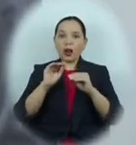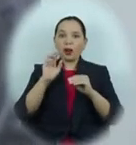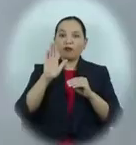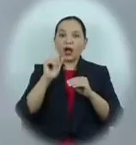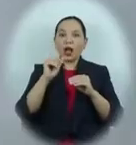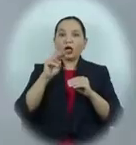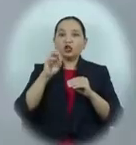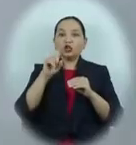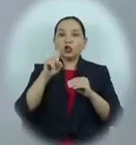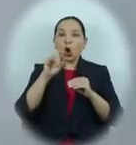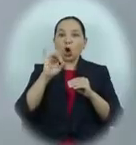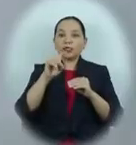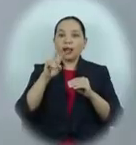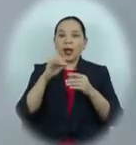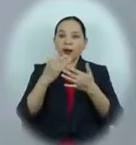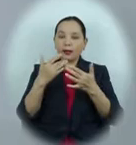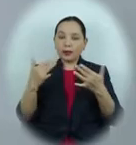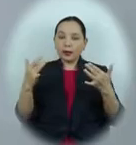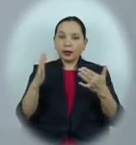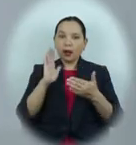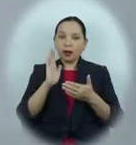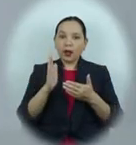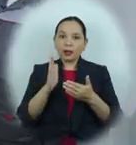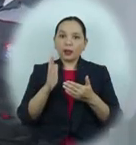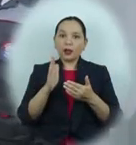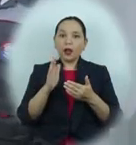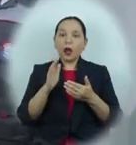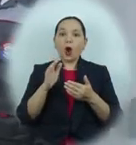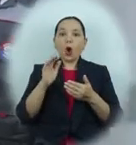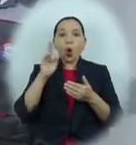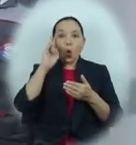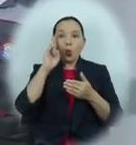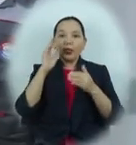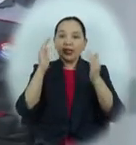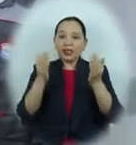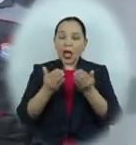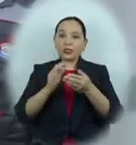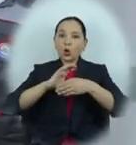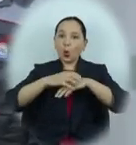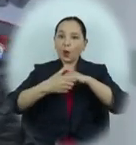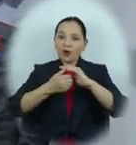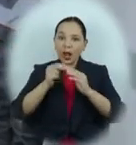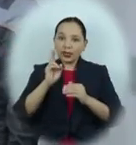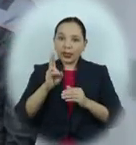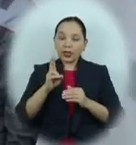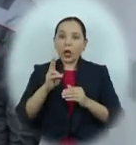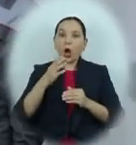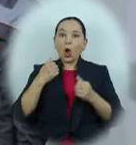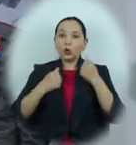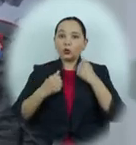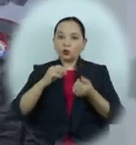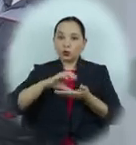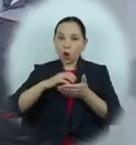jixozlari. Santexnika va qurilma jixozlariga unitaz, unvalnik, yuvinish